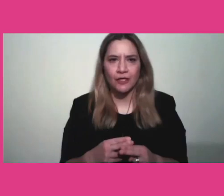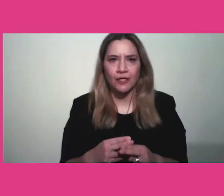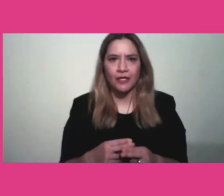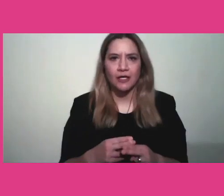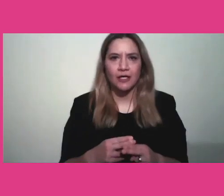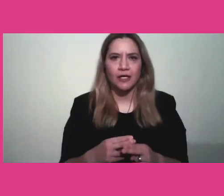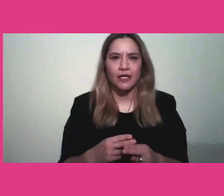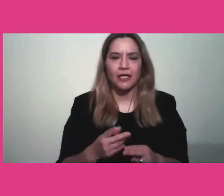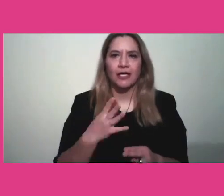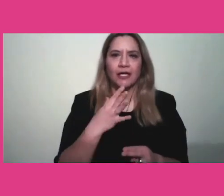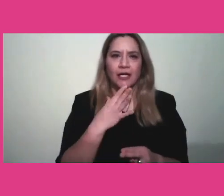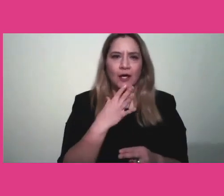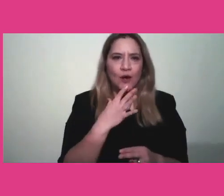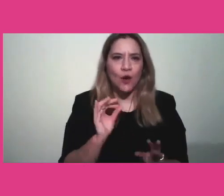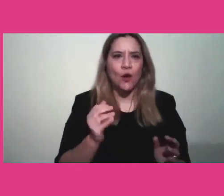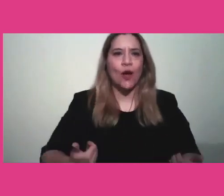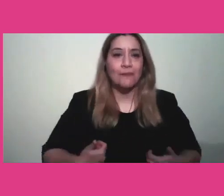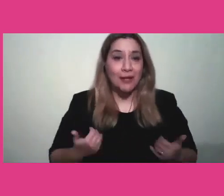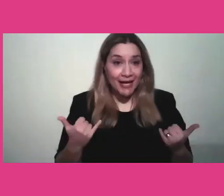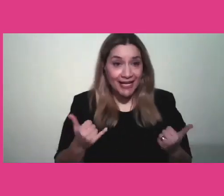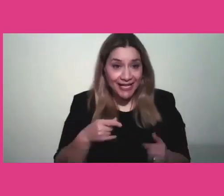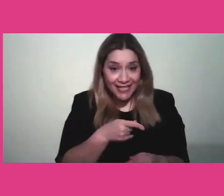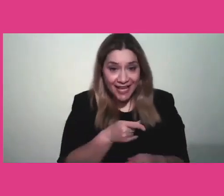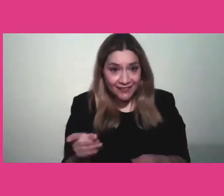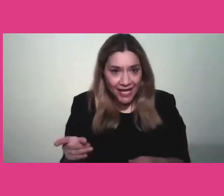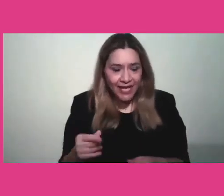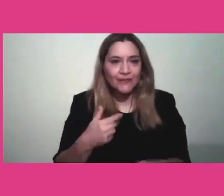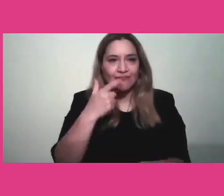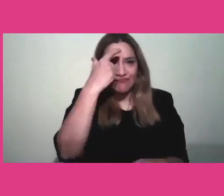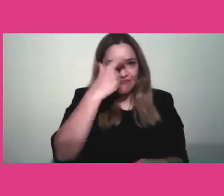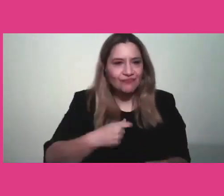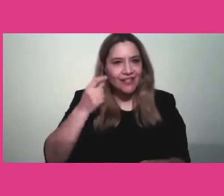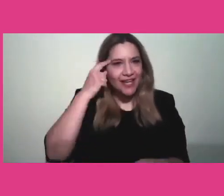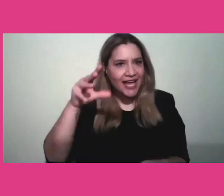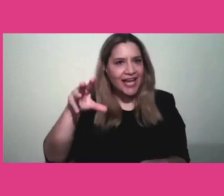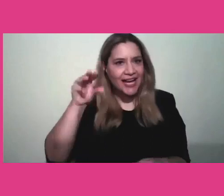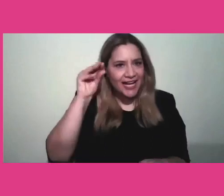παιχνίδια κατάλαβα και